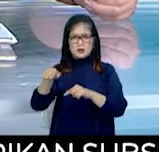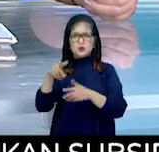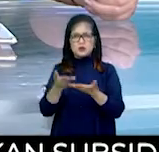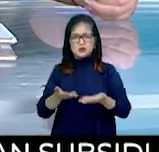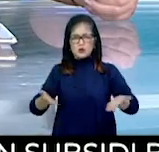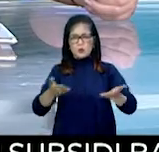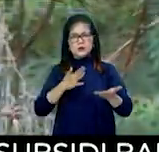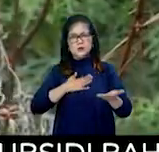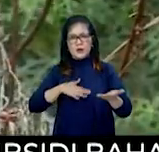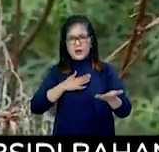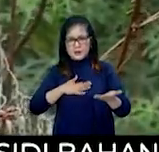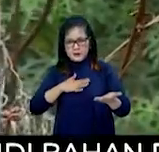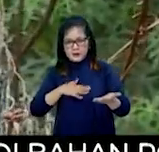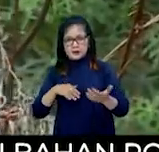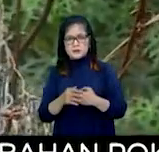memprihatinkan.